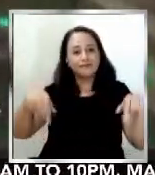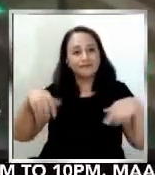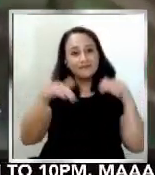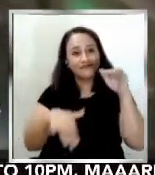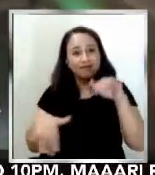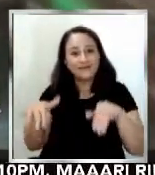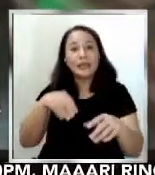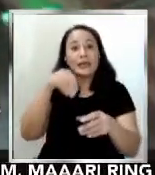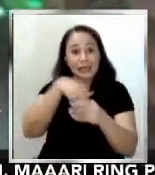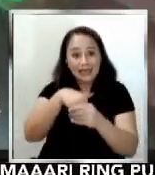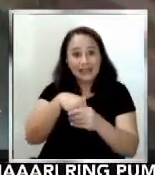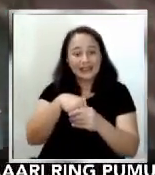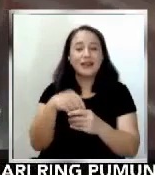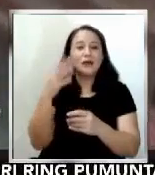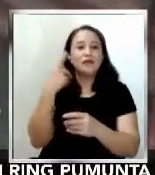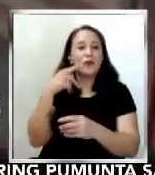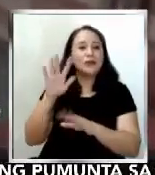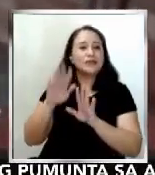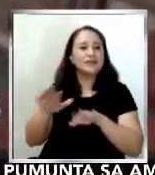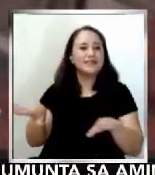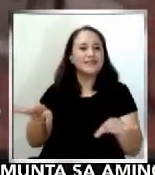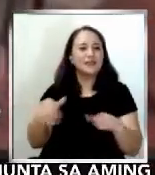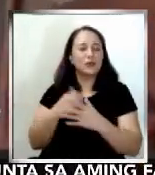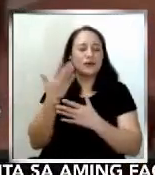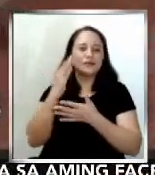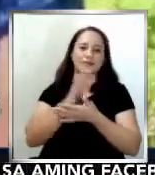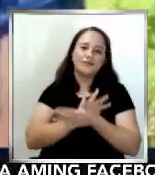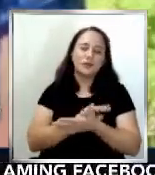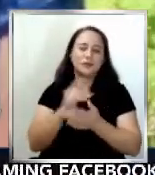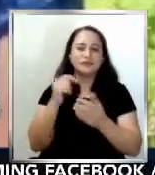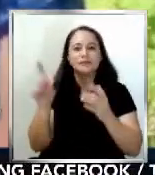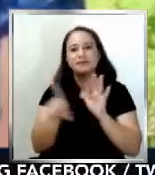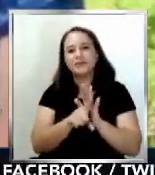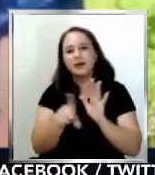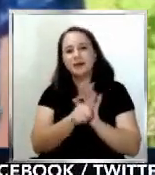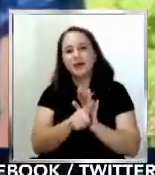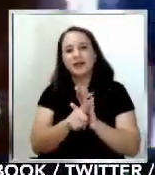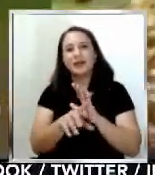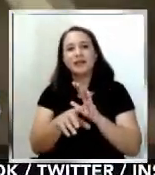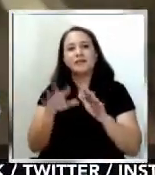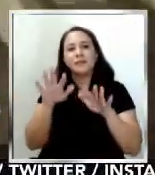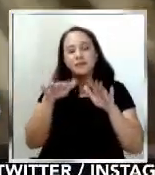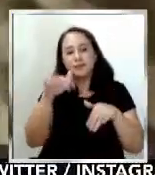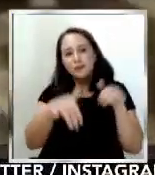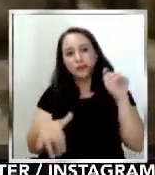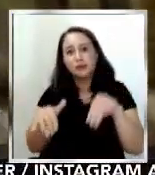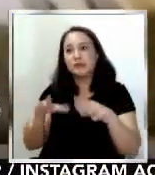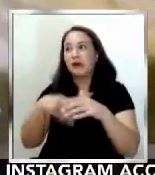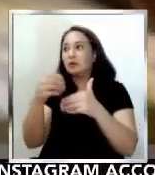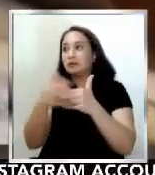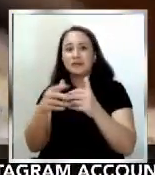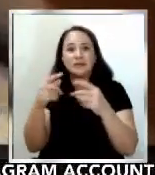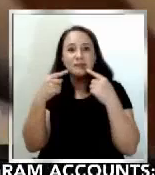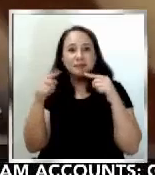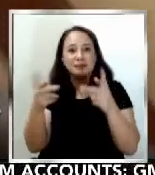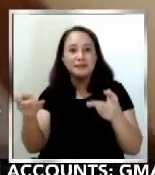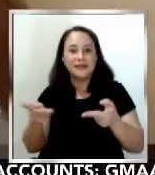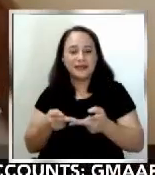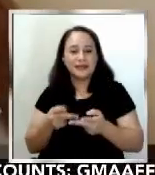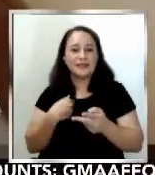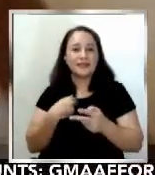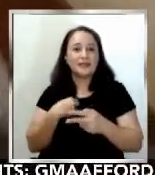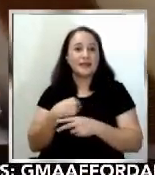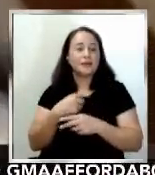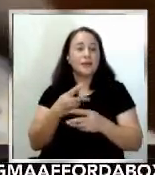for our kids. Dahil sa pandemic, bawal muna tayong mag-swim sa public places. Ang mezzanine ang nagsisilbi